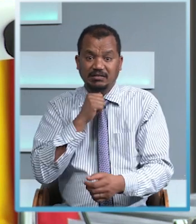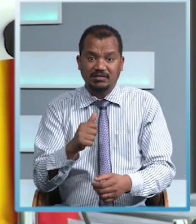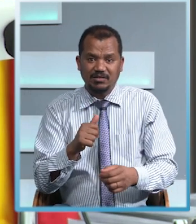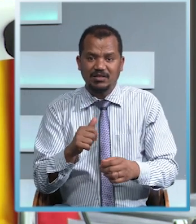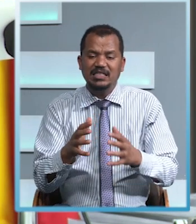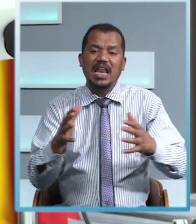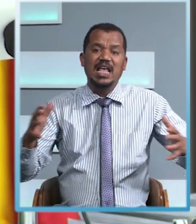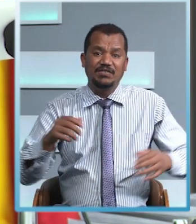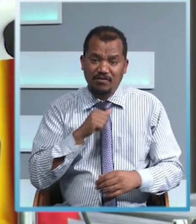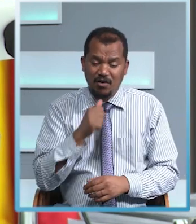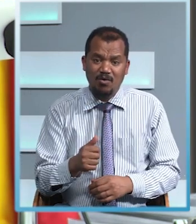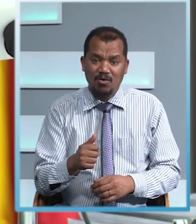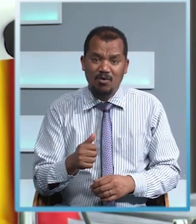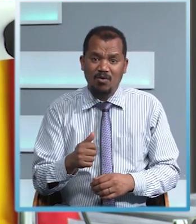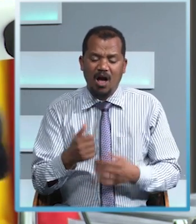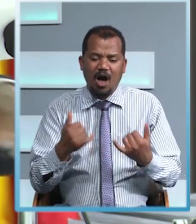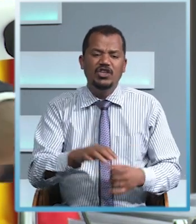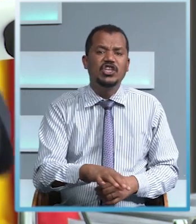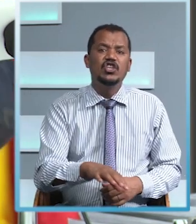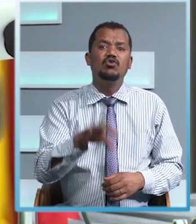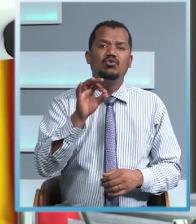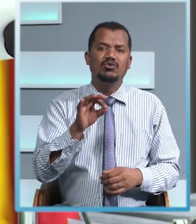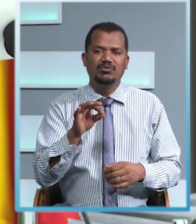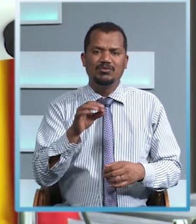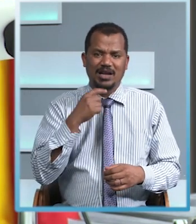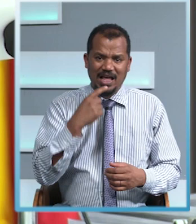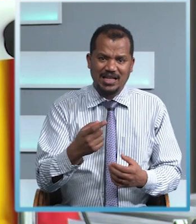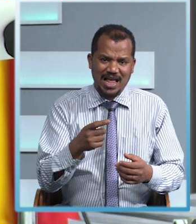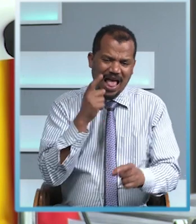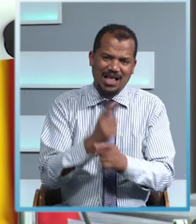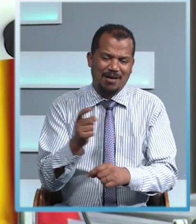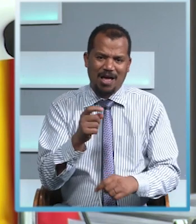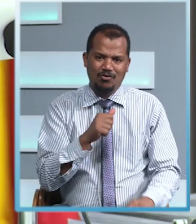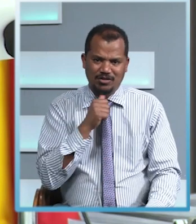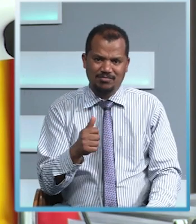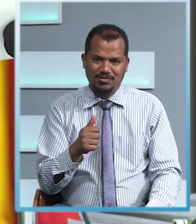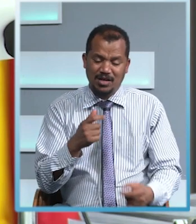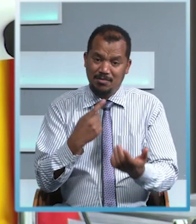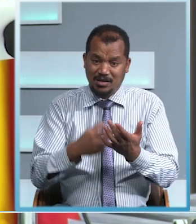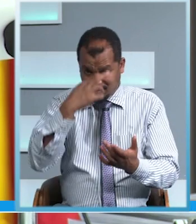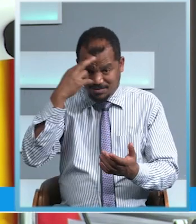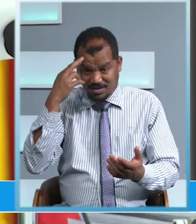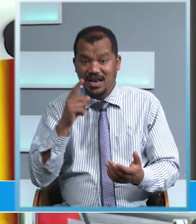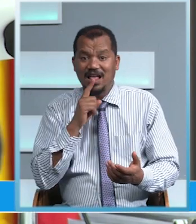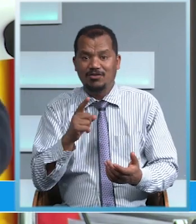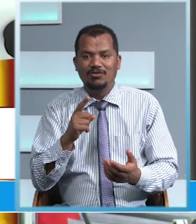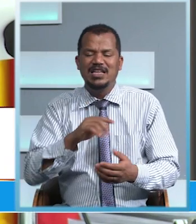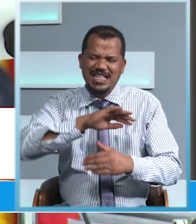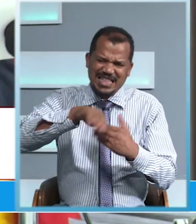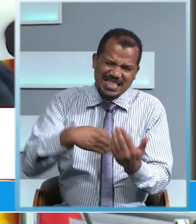ሳናዳብረው በደንብም ሳናስፋፋው አሁን ግኝቱን ዲክሌር ማድረግ አግባብ አይሆንም። በዚህ ምክንያት